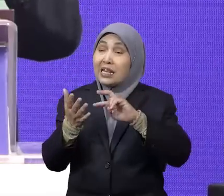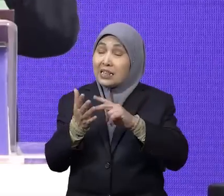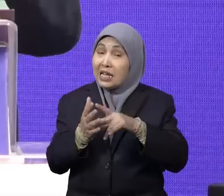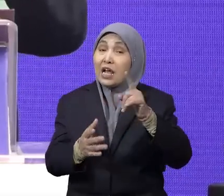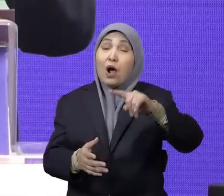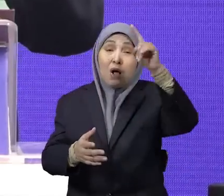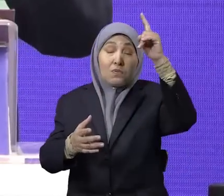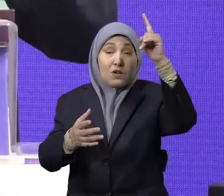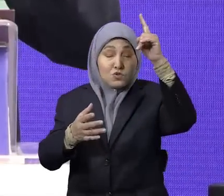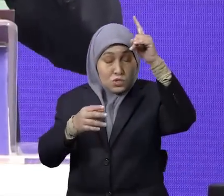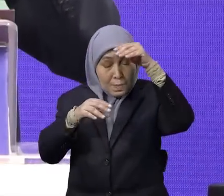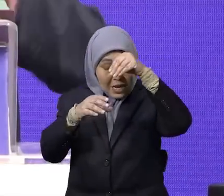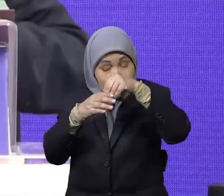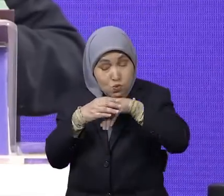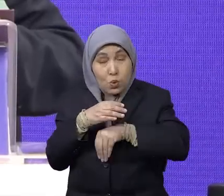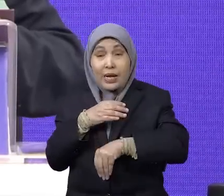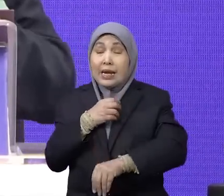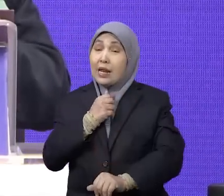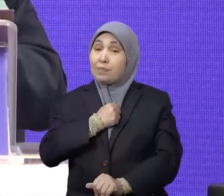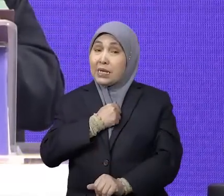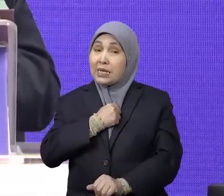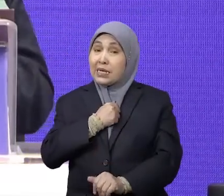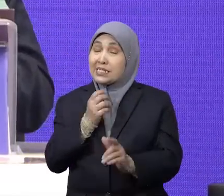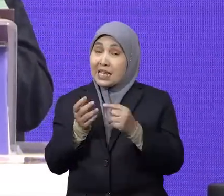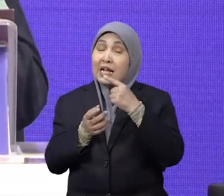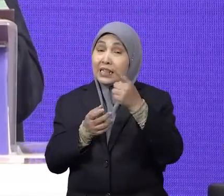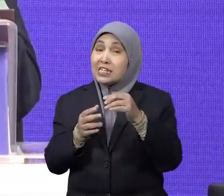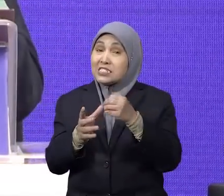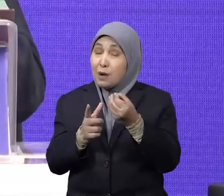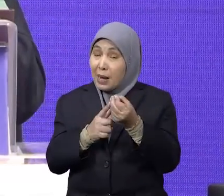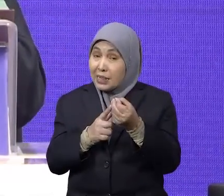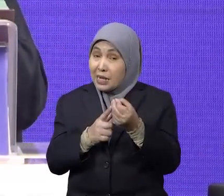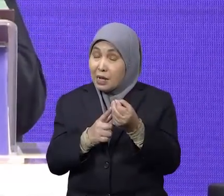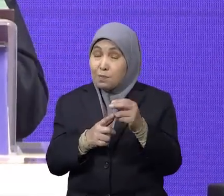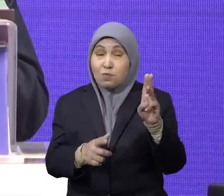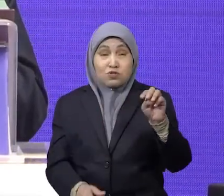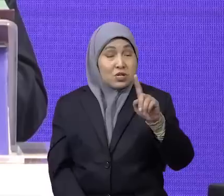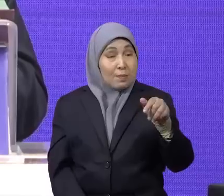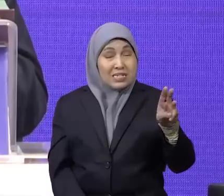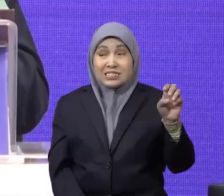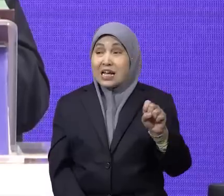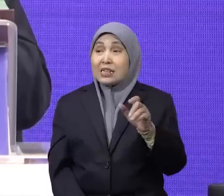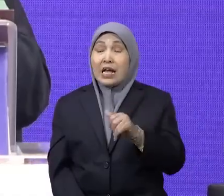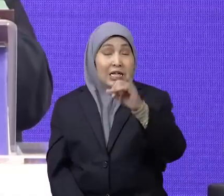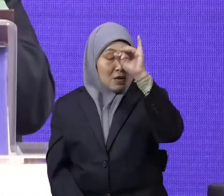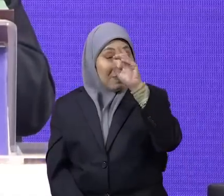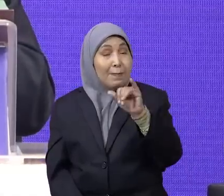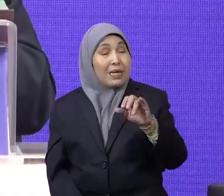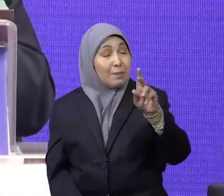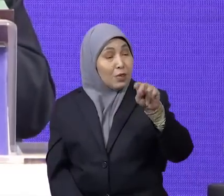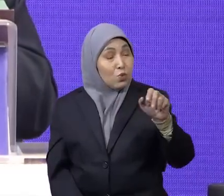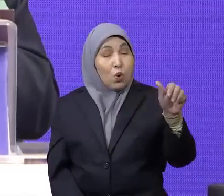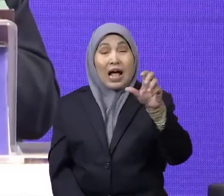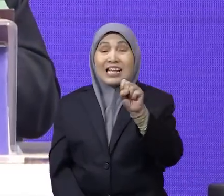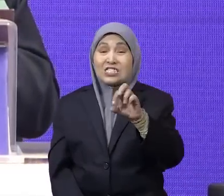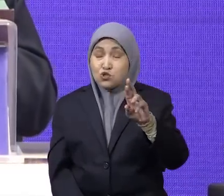tanda-tanda yang Allah Ta'ala serapkan dalam diri dia. Yang ini yang dikatakan sama ada oleh Al-Imam Zamakhsyari dan juga Al-Imam Ibn Ashur,